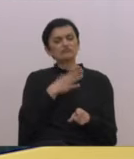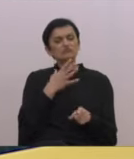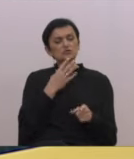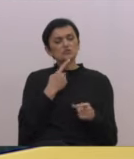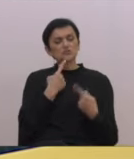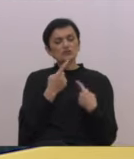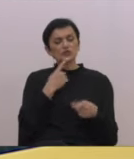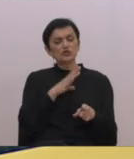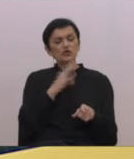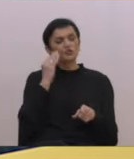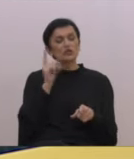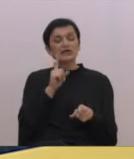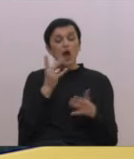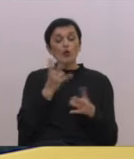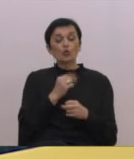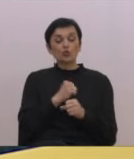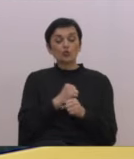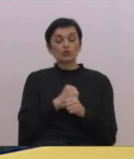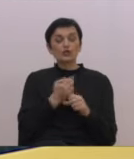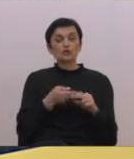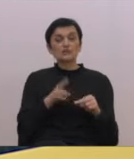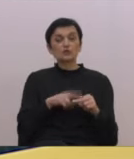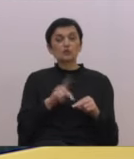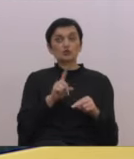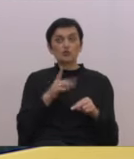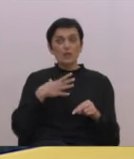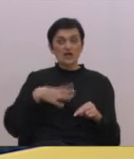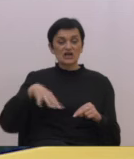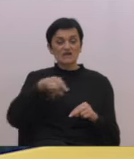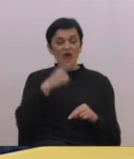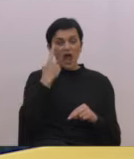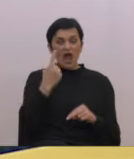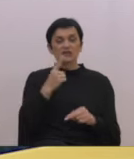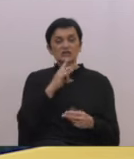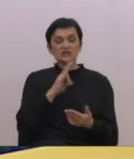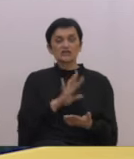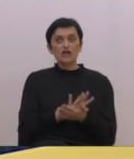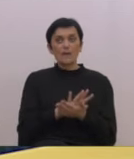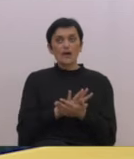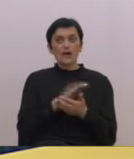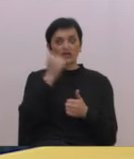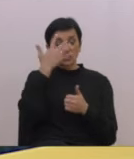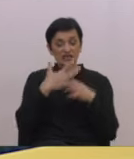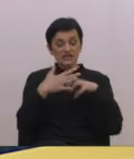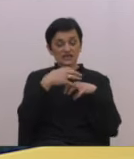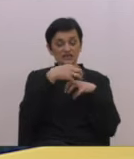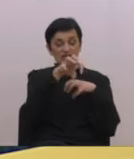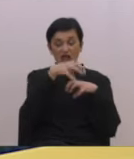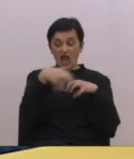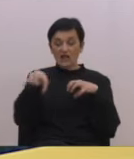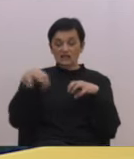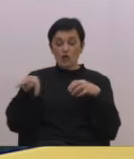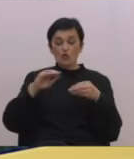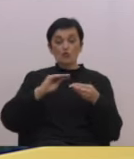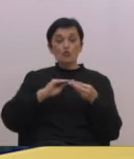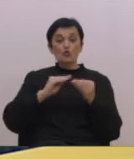იმაზე, რა უნდა გააკეთოს მაგალითად იმისთვის, რომ ამ ქვეყანაში ერთხელ და სამუდამოდ დეცენტრალიზაციის პროცესი დასწყოს